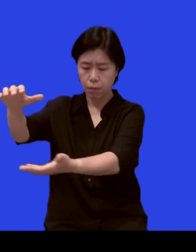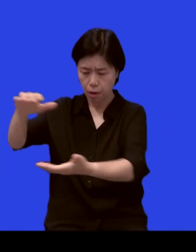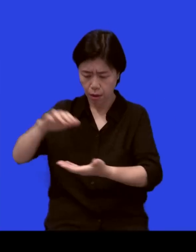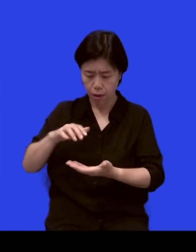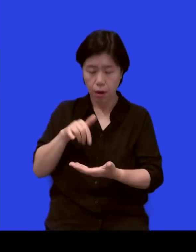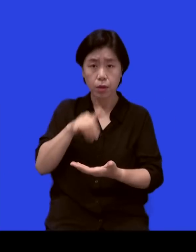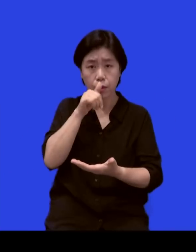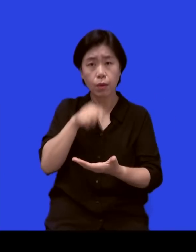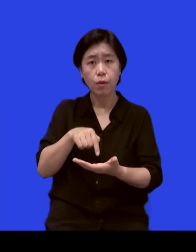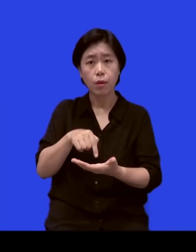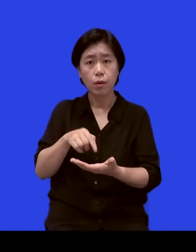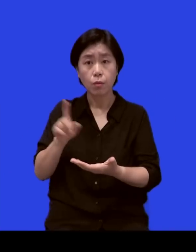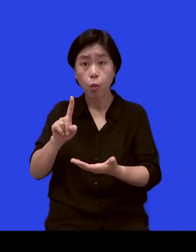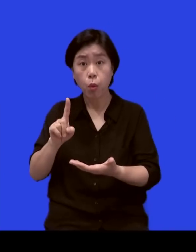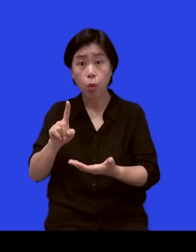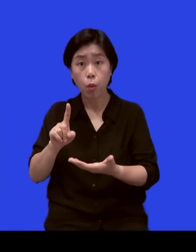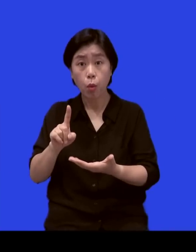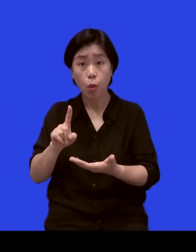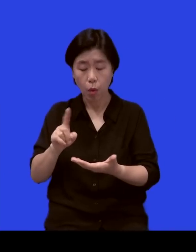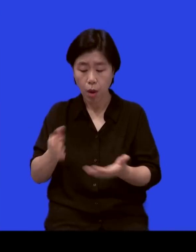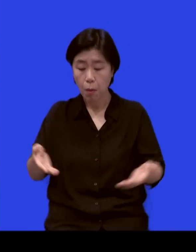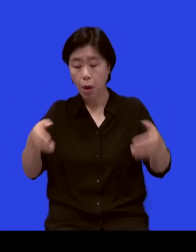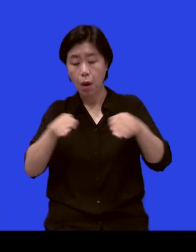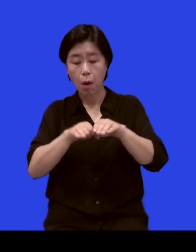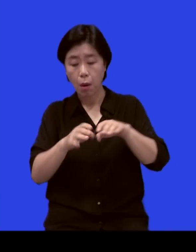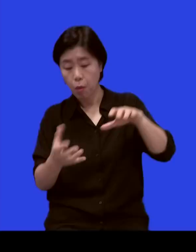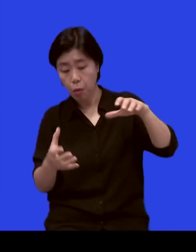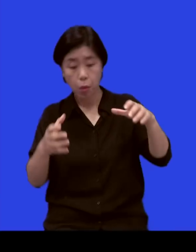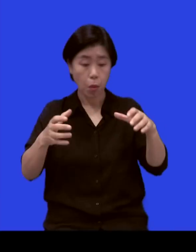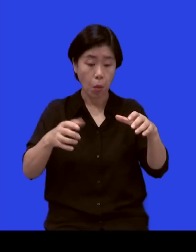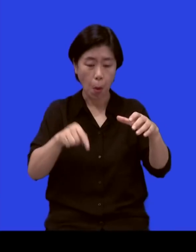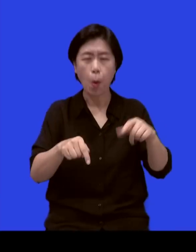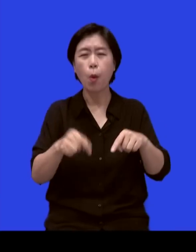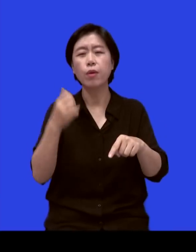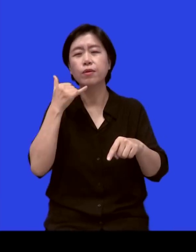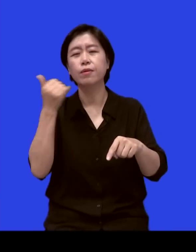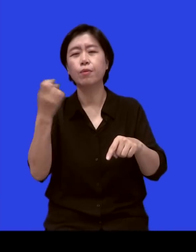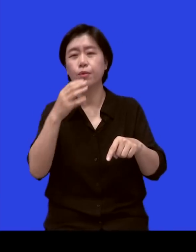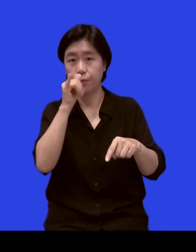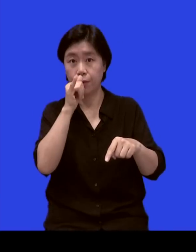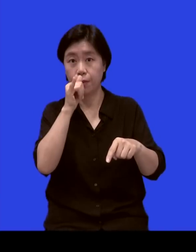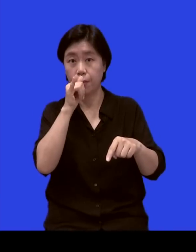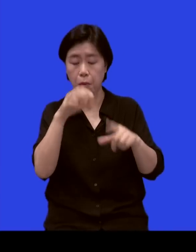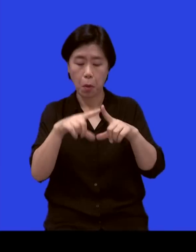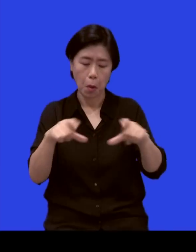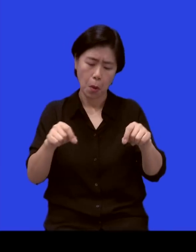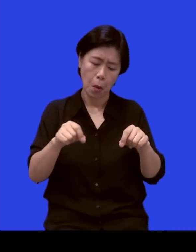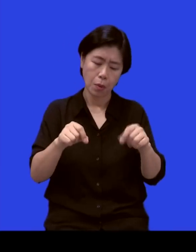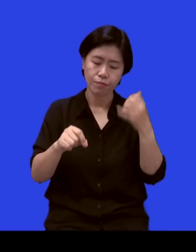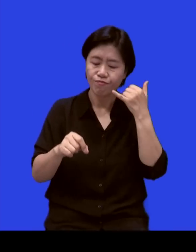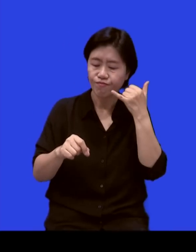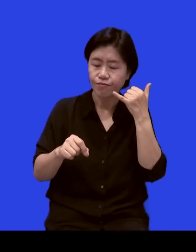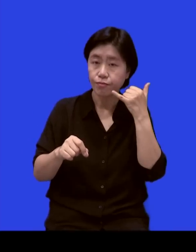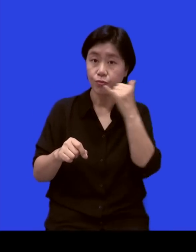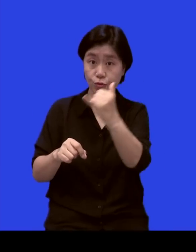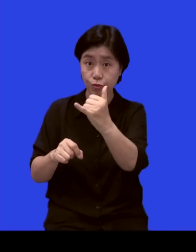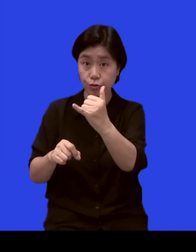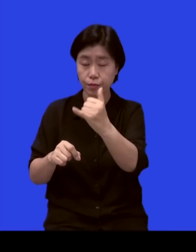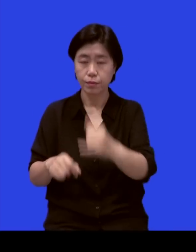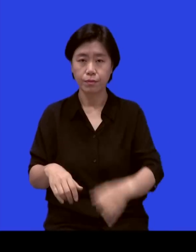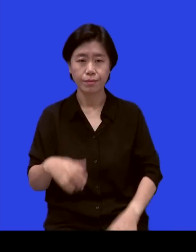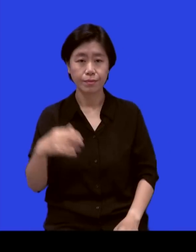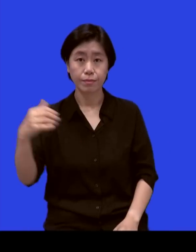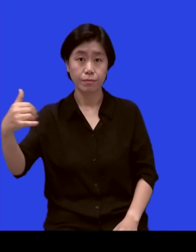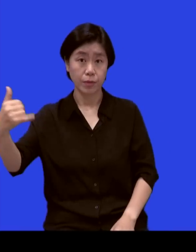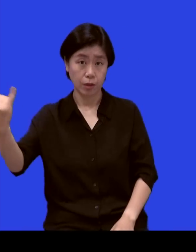빵이 어디서 왔지 하고 이제 전화번호가 있어서 제가 전화를 이제 걸었어요. 네. 그랬더니 전화 안 주실 줄 알았는데 전화 주셔서 감사합니다